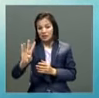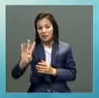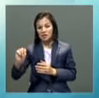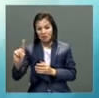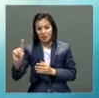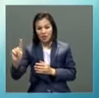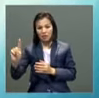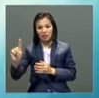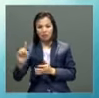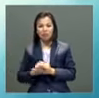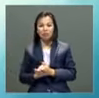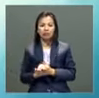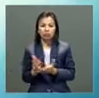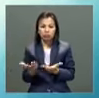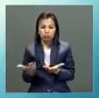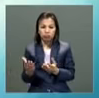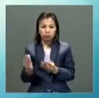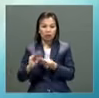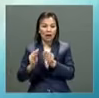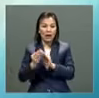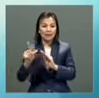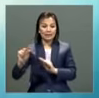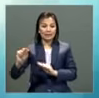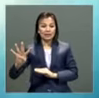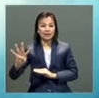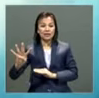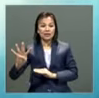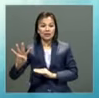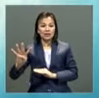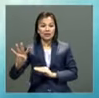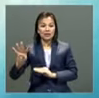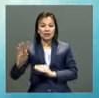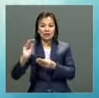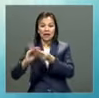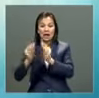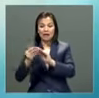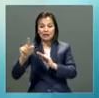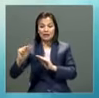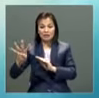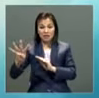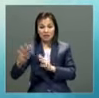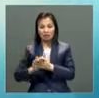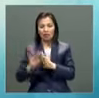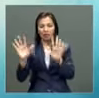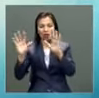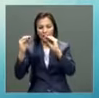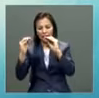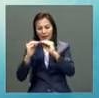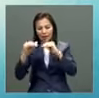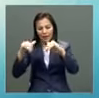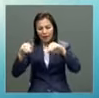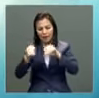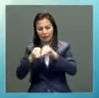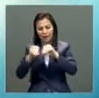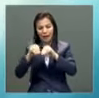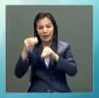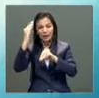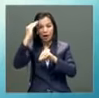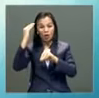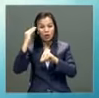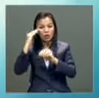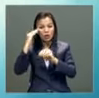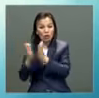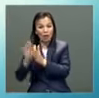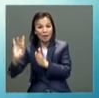741เมื่อกี้ผมลืมพูดไปลำดับที่24นะฮะอยู่ใกล้ๆกับเกาหลีสะสมขึ้นมาแล้ว 8,000 กว่ารายนะครับของเรา